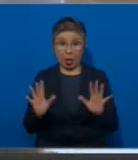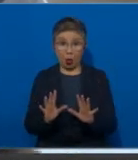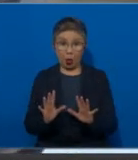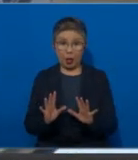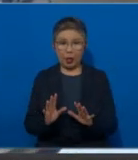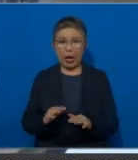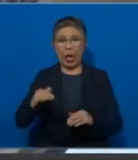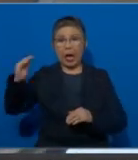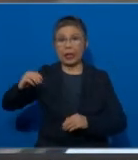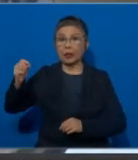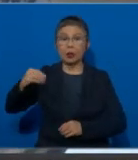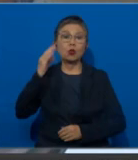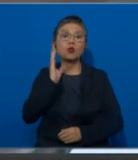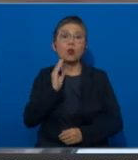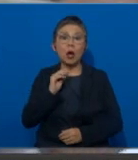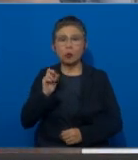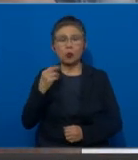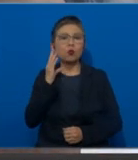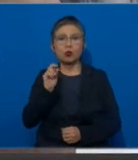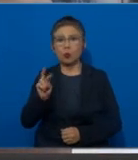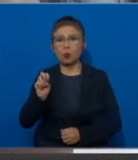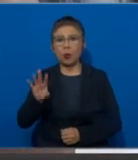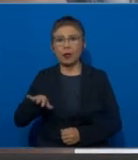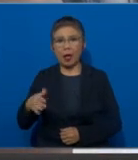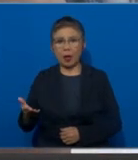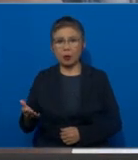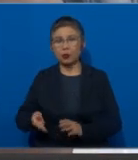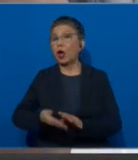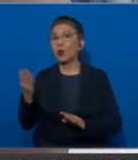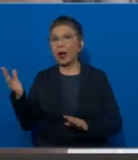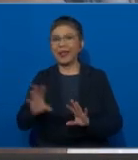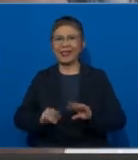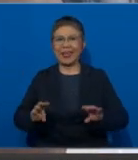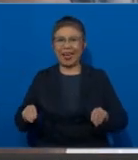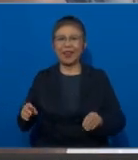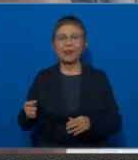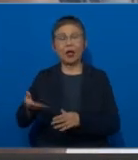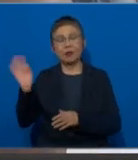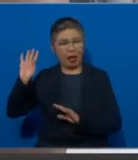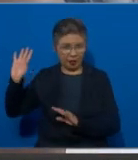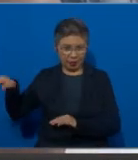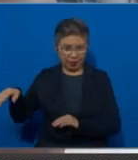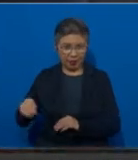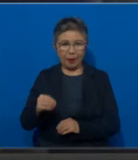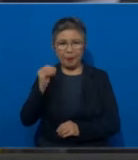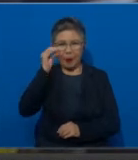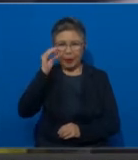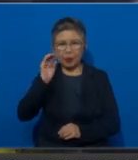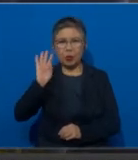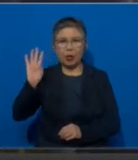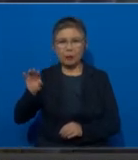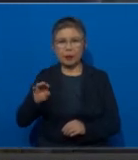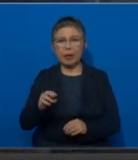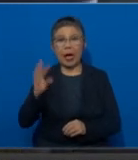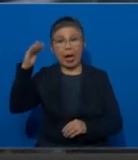Anak tertua Muhammad Asad 22 tahun sedang tidak ada di rumah karena bekerja sebagai buruh dan berangkat sejak pagi.